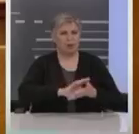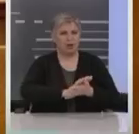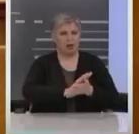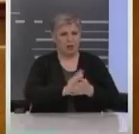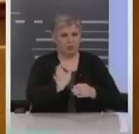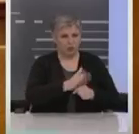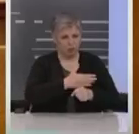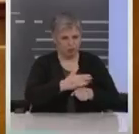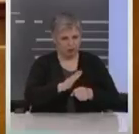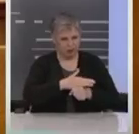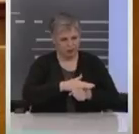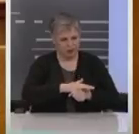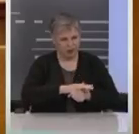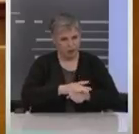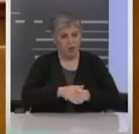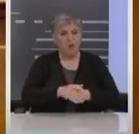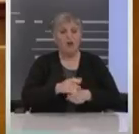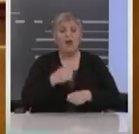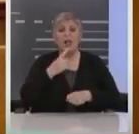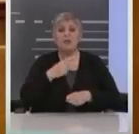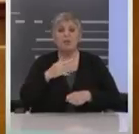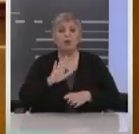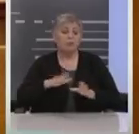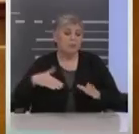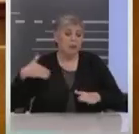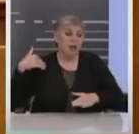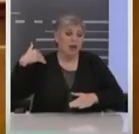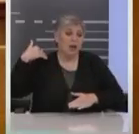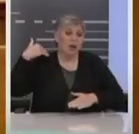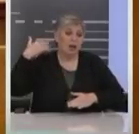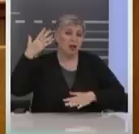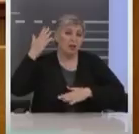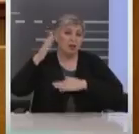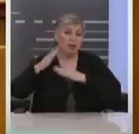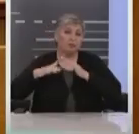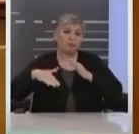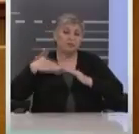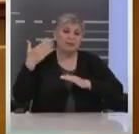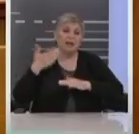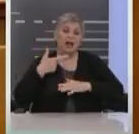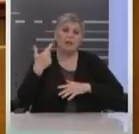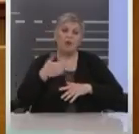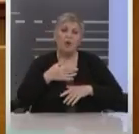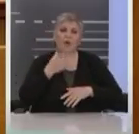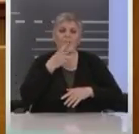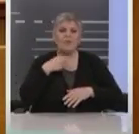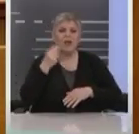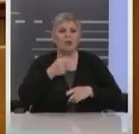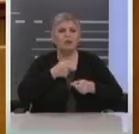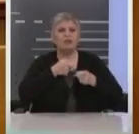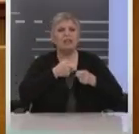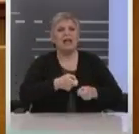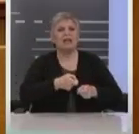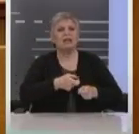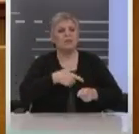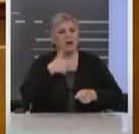συντελεστεί διαχρονικά εγκλήματα στη Δυτική Αττική και να μην περνάνε 24 ώρες